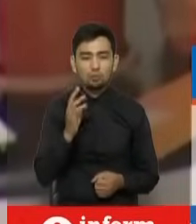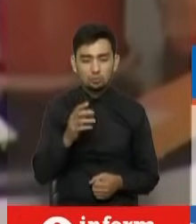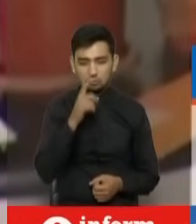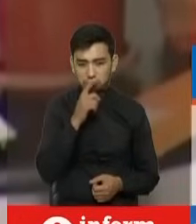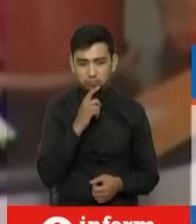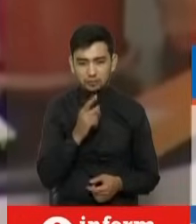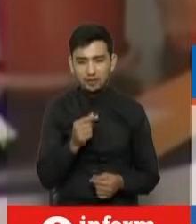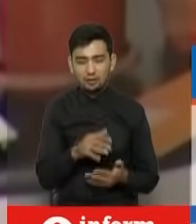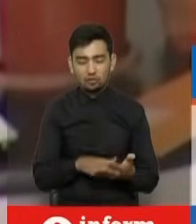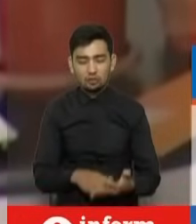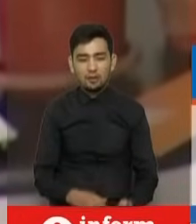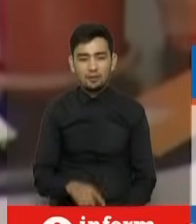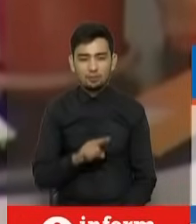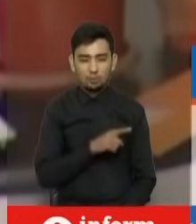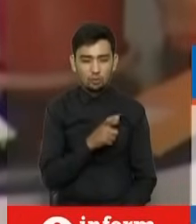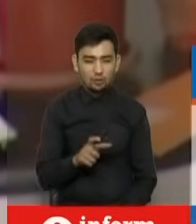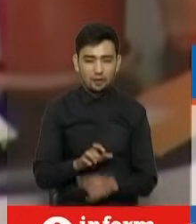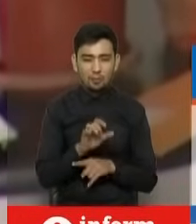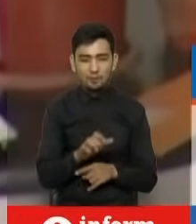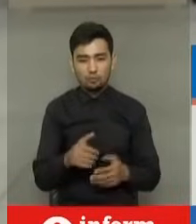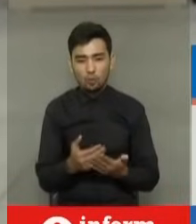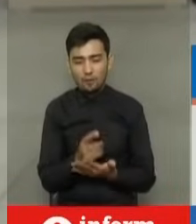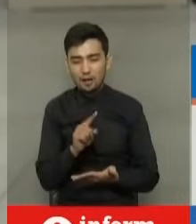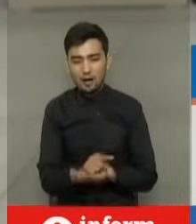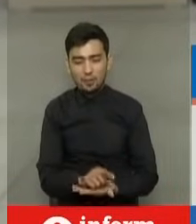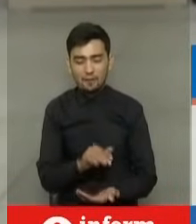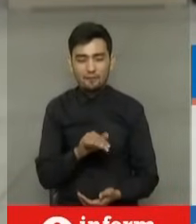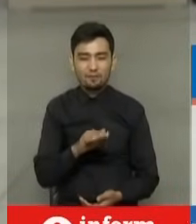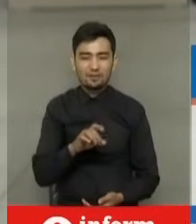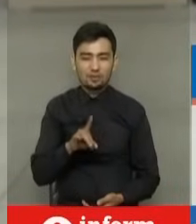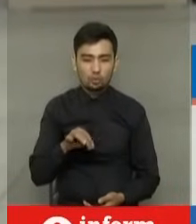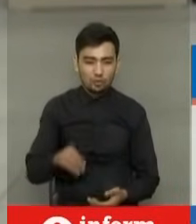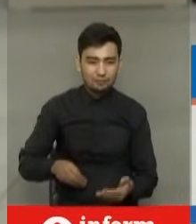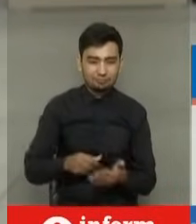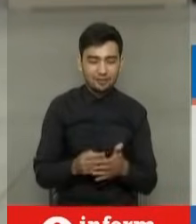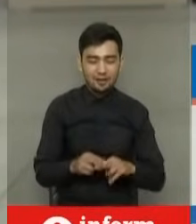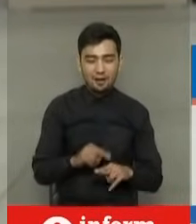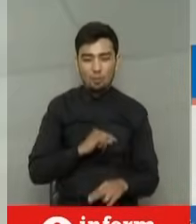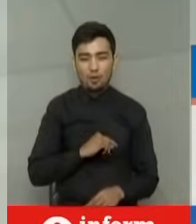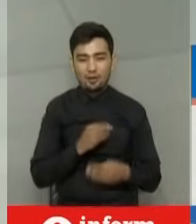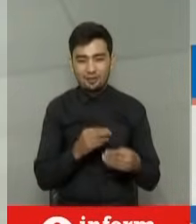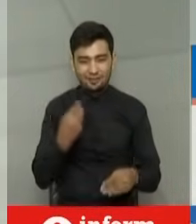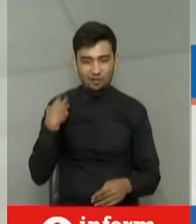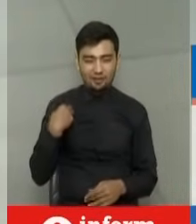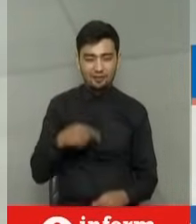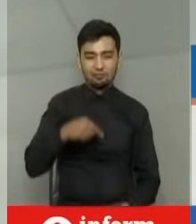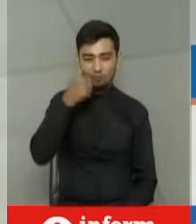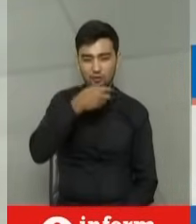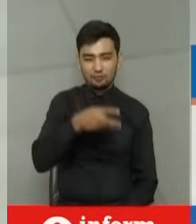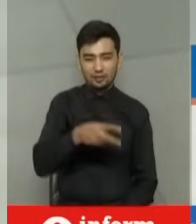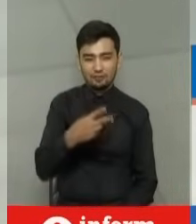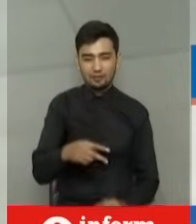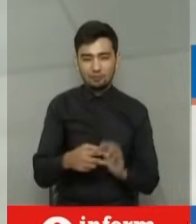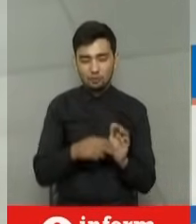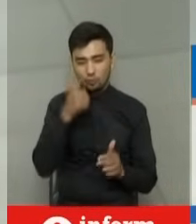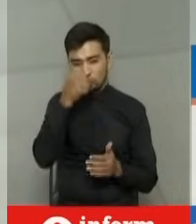деньги. Также эксперты предлагают направить новые обязательные пенсионные взносы работодателя, которые действуют с этого года и к 2028